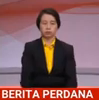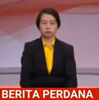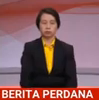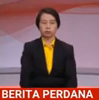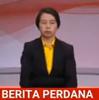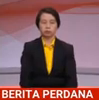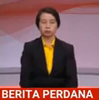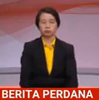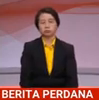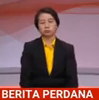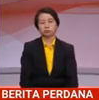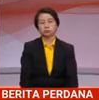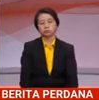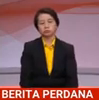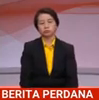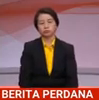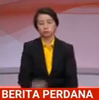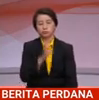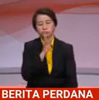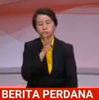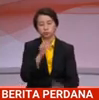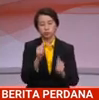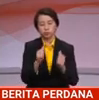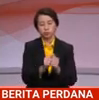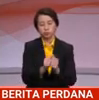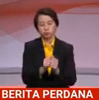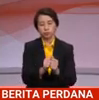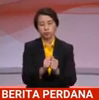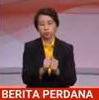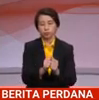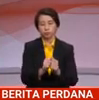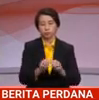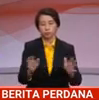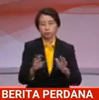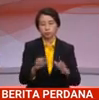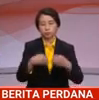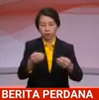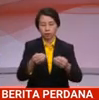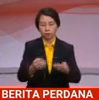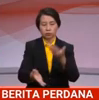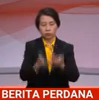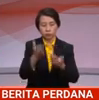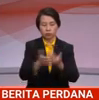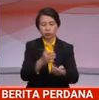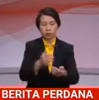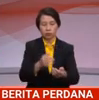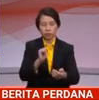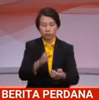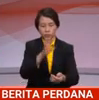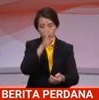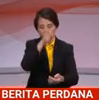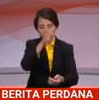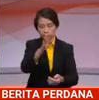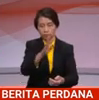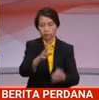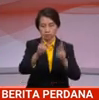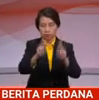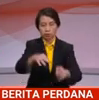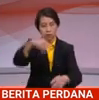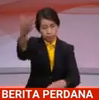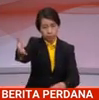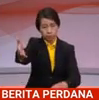Aku cakap jangan lalai dan jangan beri mudah mata kepada pihak